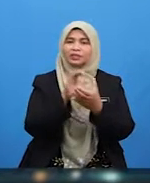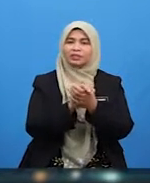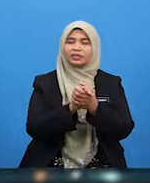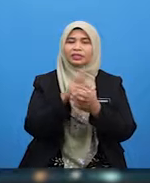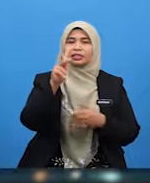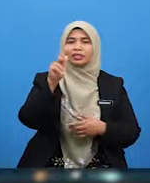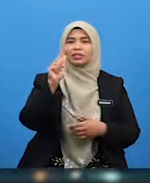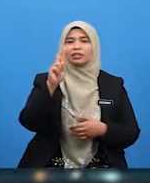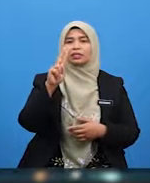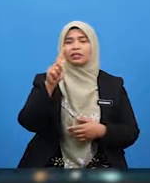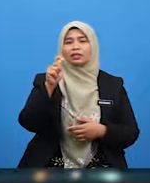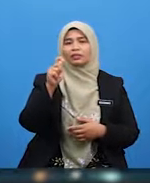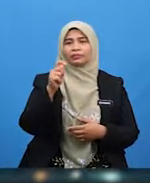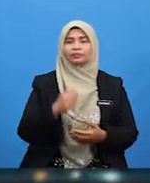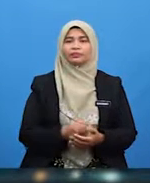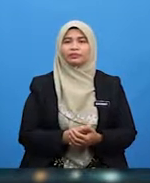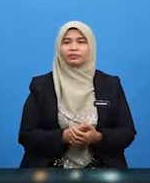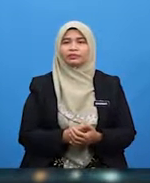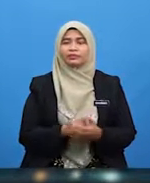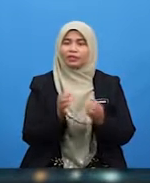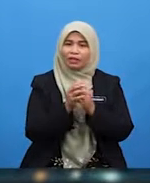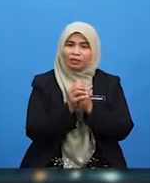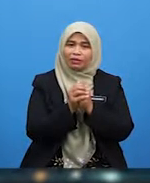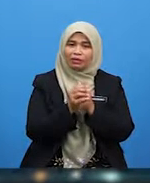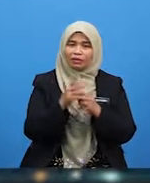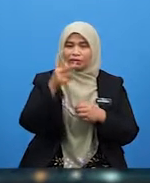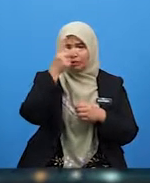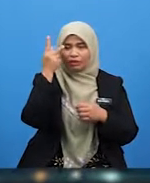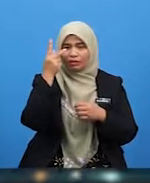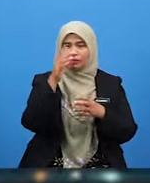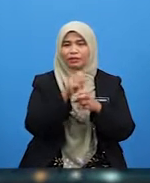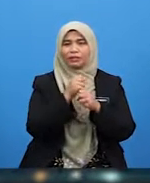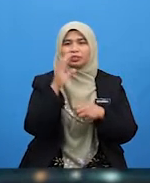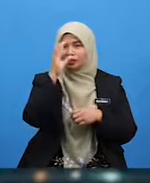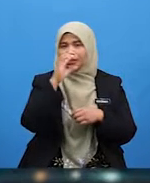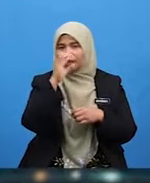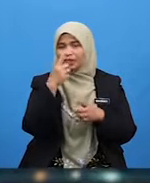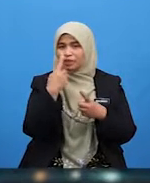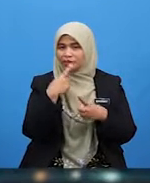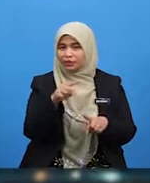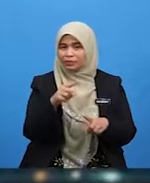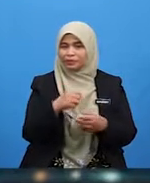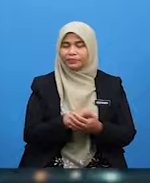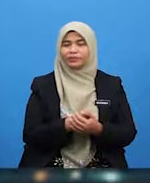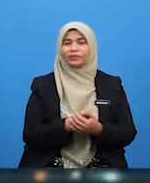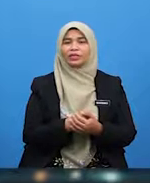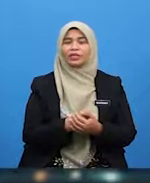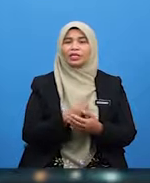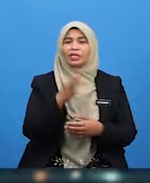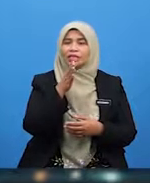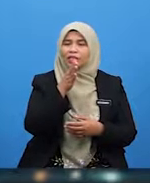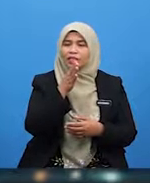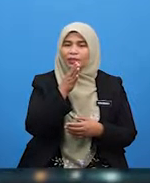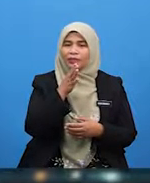iaitu khurafat. Tahniah kerana dapat mencari jawapannya. Sepatutnya, Ibu